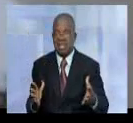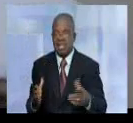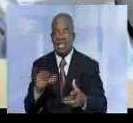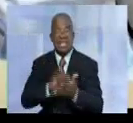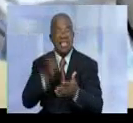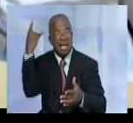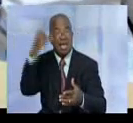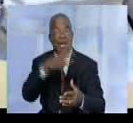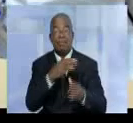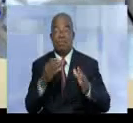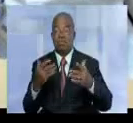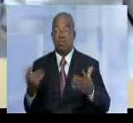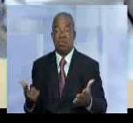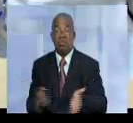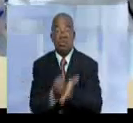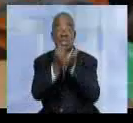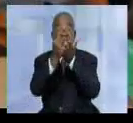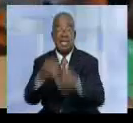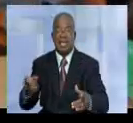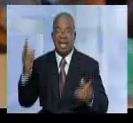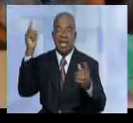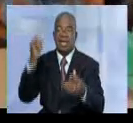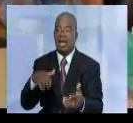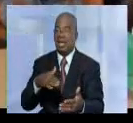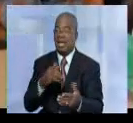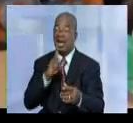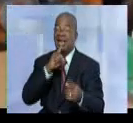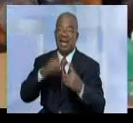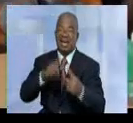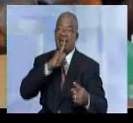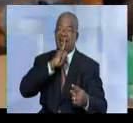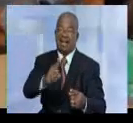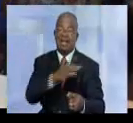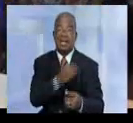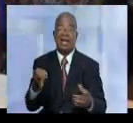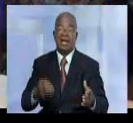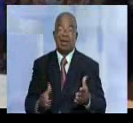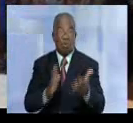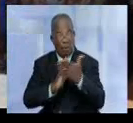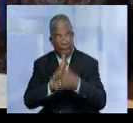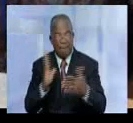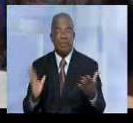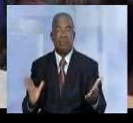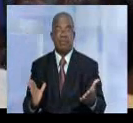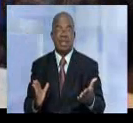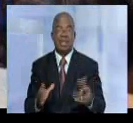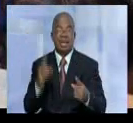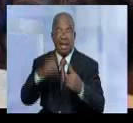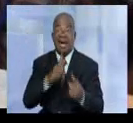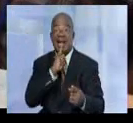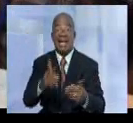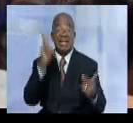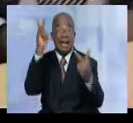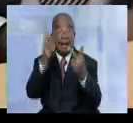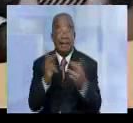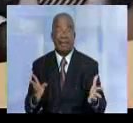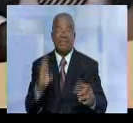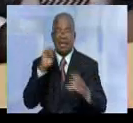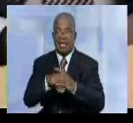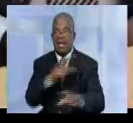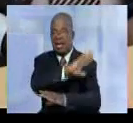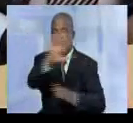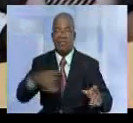travail. Issus du Tchad, du Bénin et de la Côte d'Ivoire, ces cadres des administrations publiques et privées ont été amenés